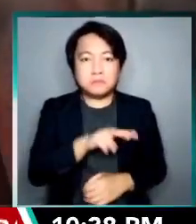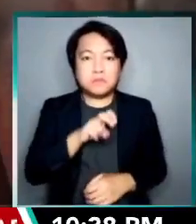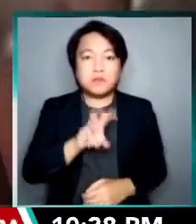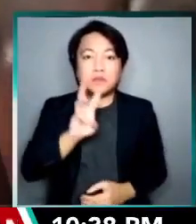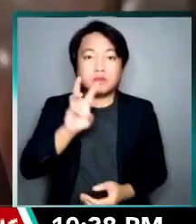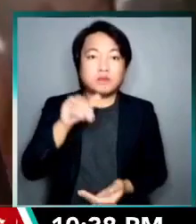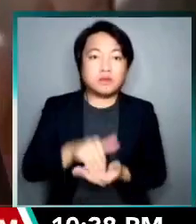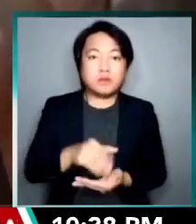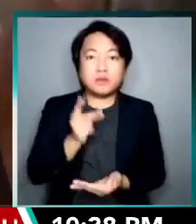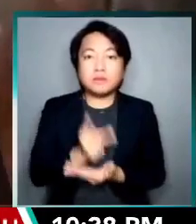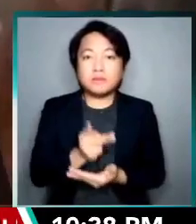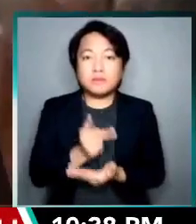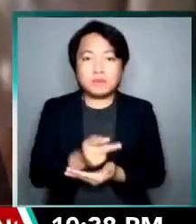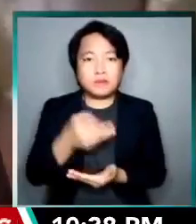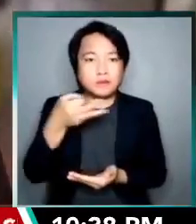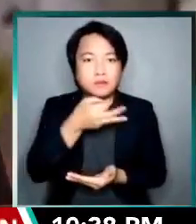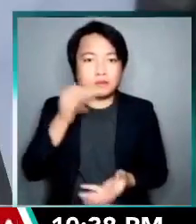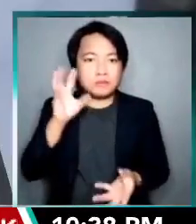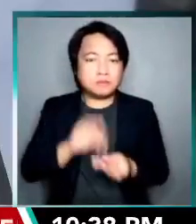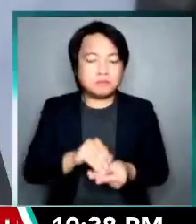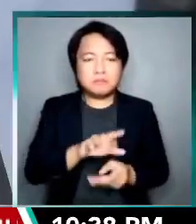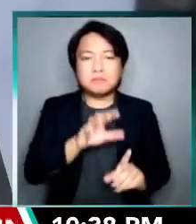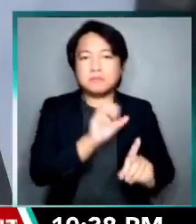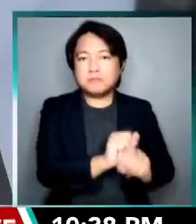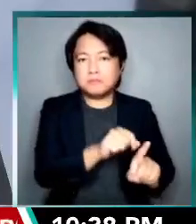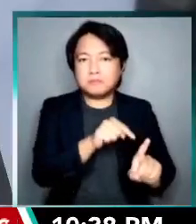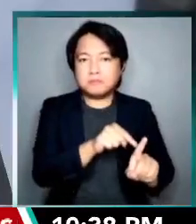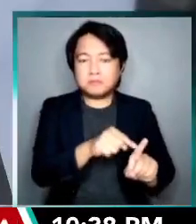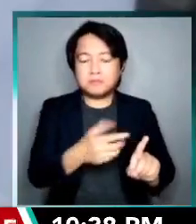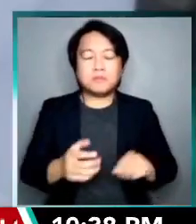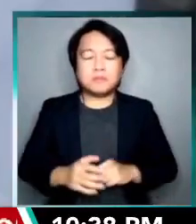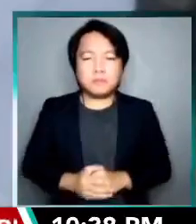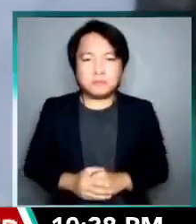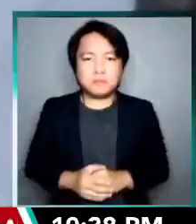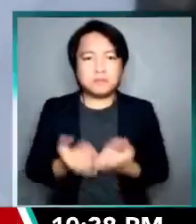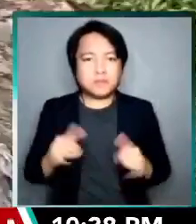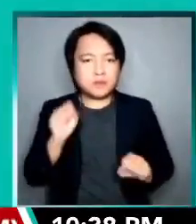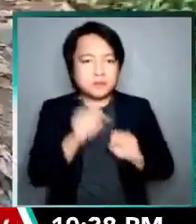suspect. Na-inquest na mga suspect na sinisikap pang makuna ng pahayag.